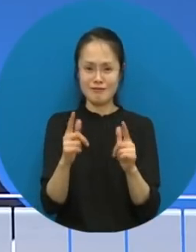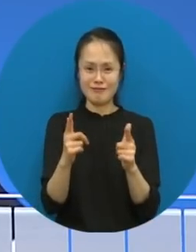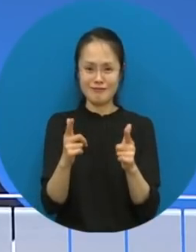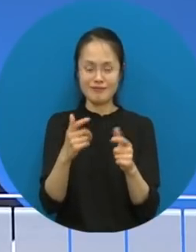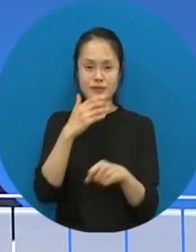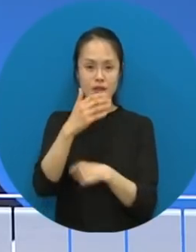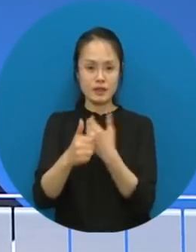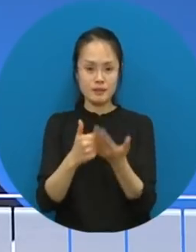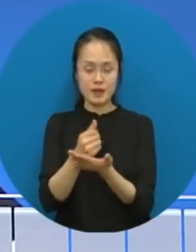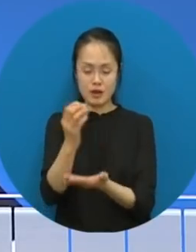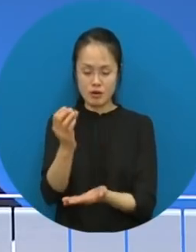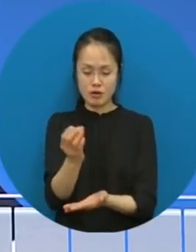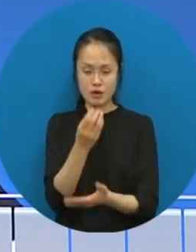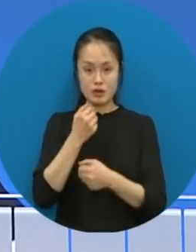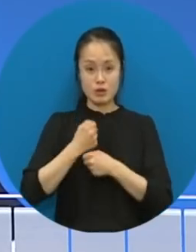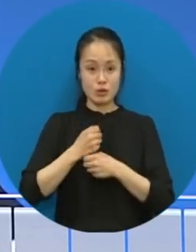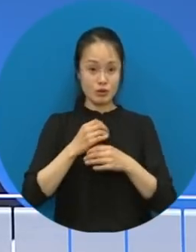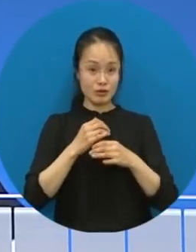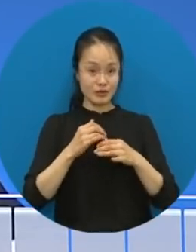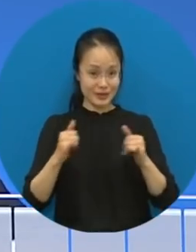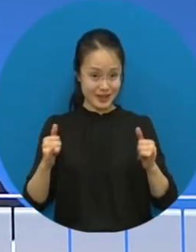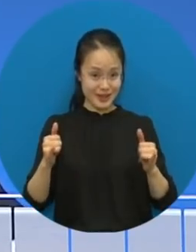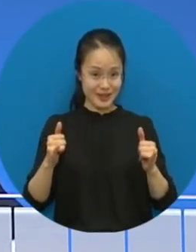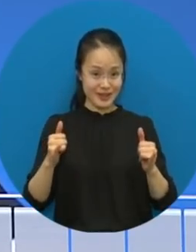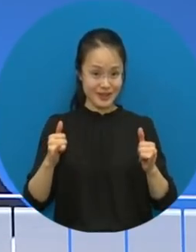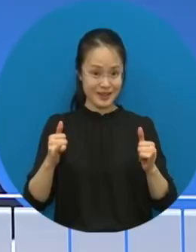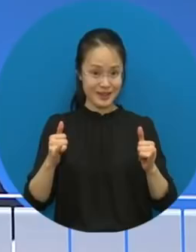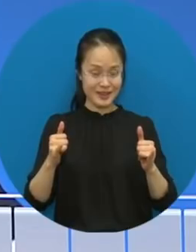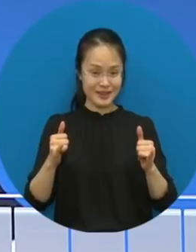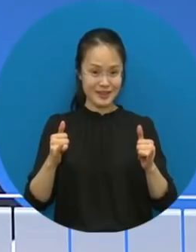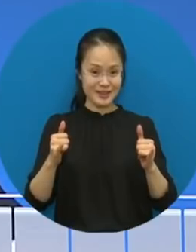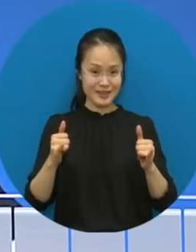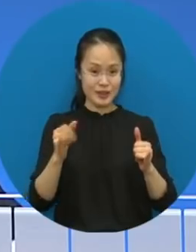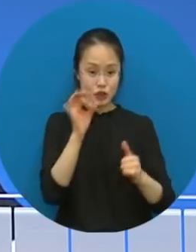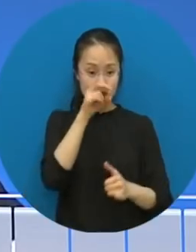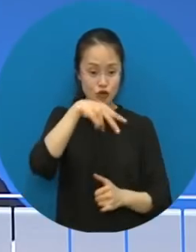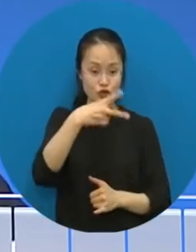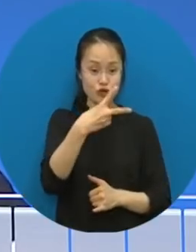거룩한 용사 라인 오브 주다 유다의 사자처럼